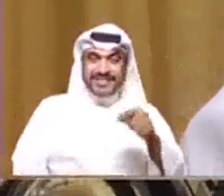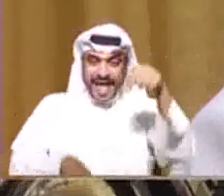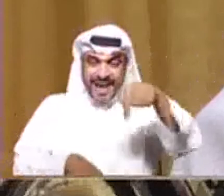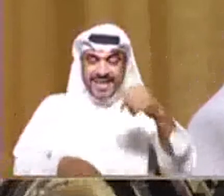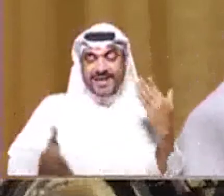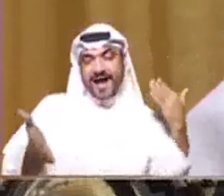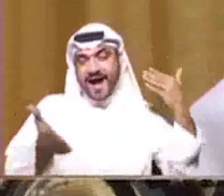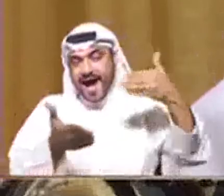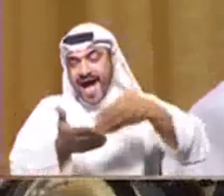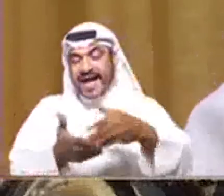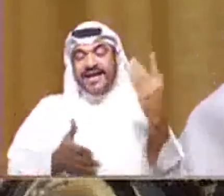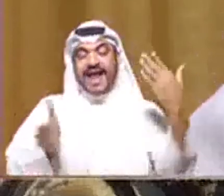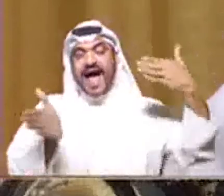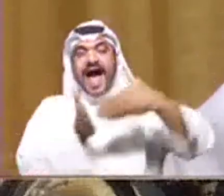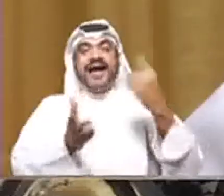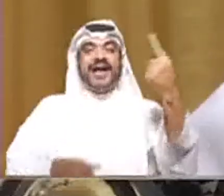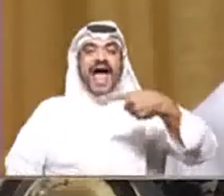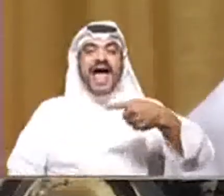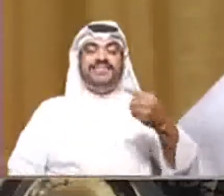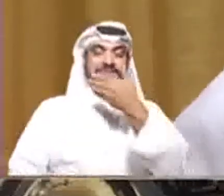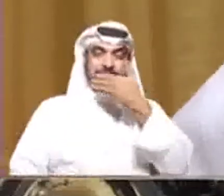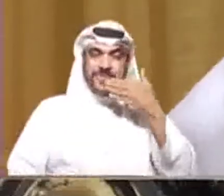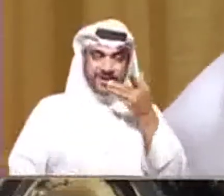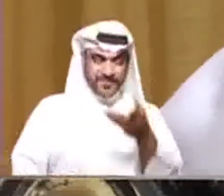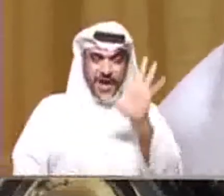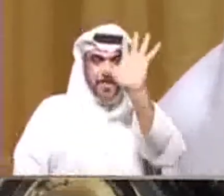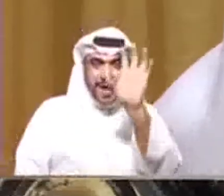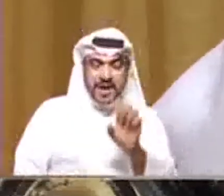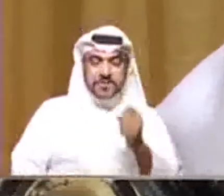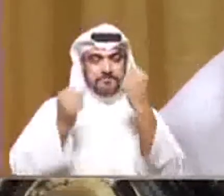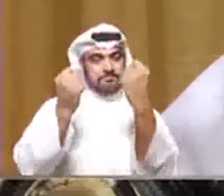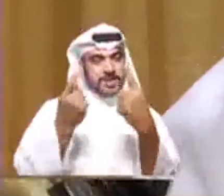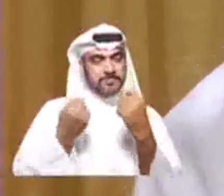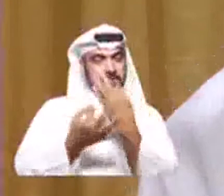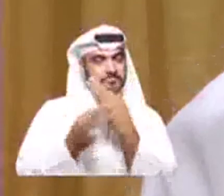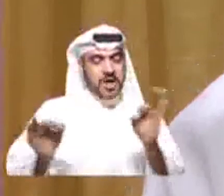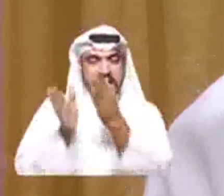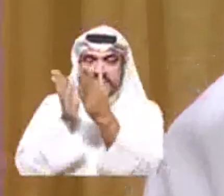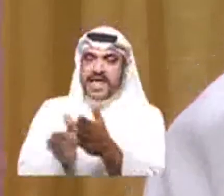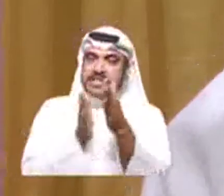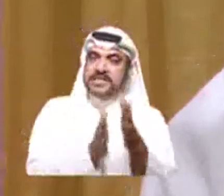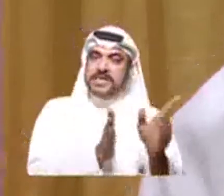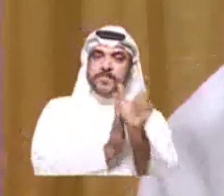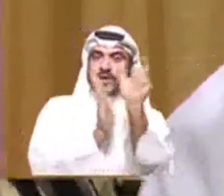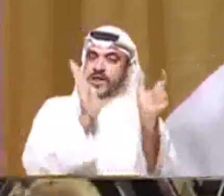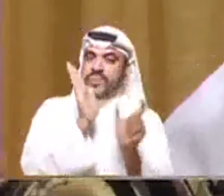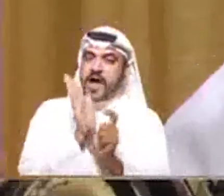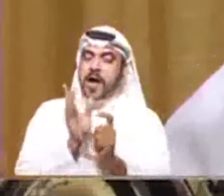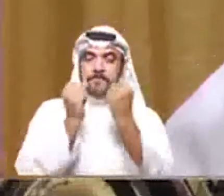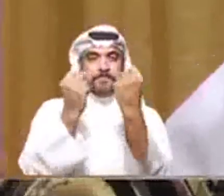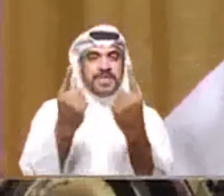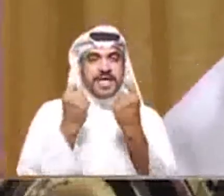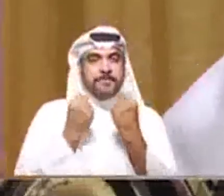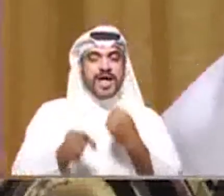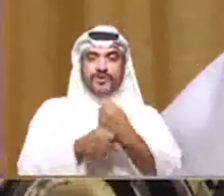وبحمد الله عز وجل كما تشاهدون الآن يعني الآن المركز ترتيبه طيب واستعداده طيب الحمد لله عز وجل. جميع الفرق التي كلفت بالترتيب